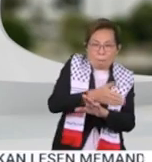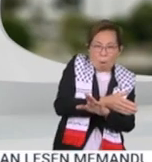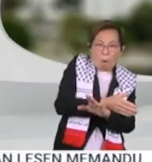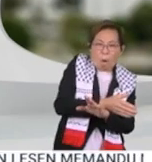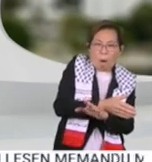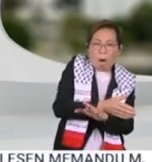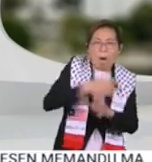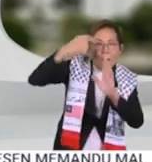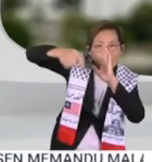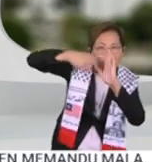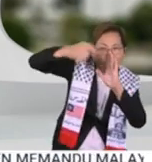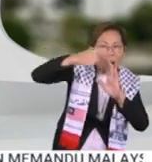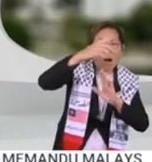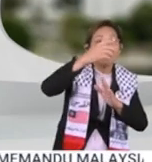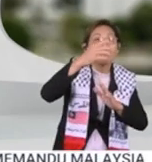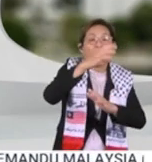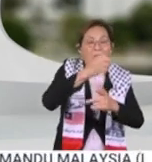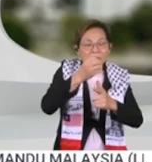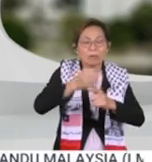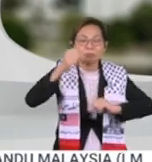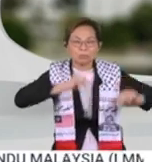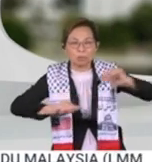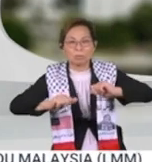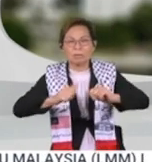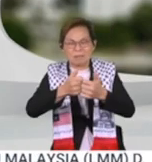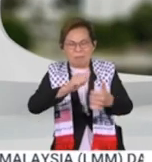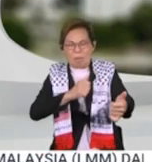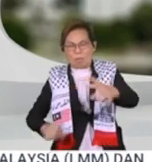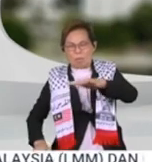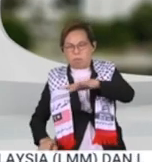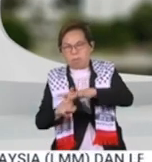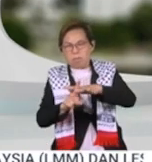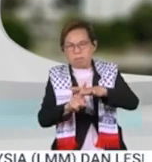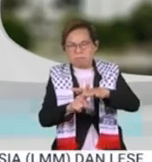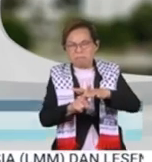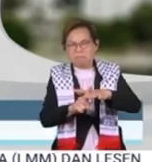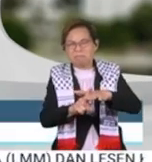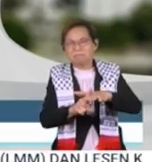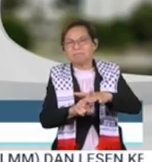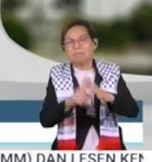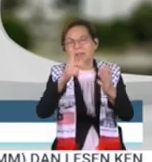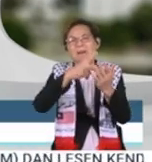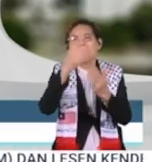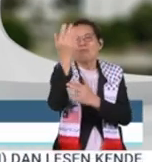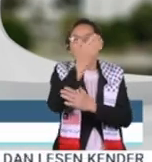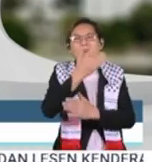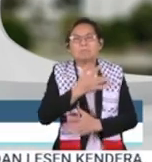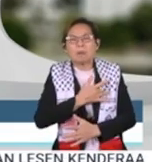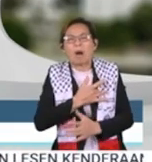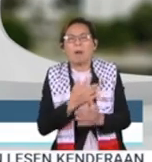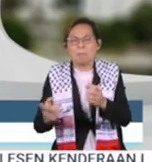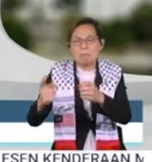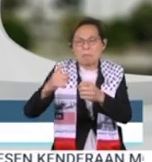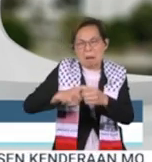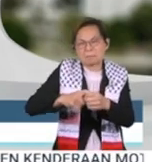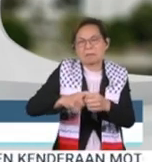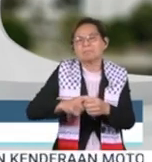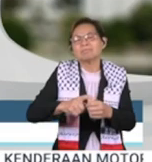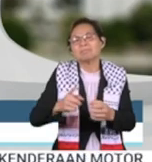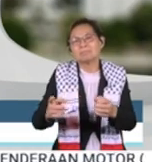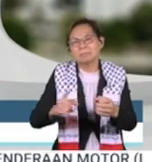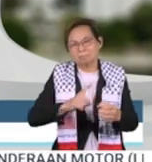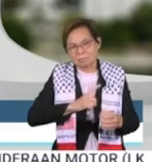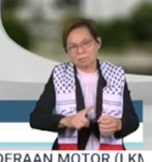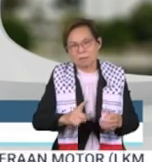filem atau drama bagi mengelakkan timbulnya isu kandungan sensitif melibatkan hal ehwal Islam. Menurut